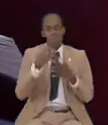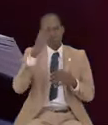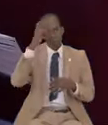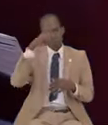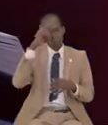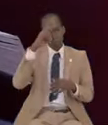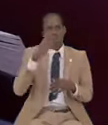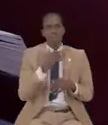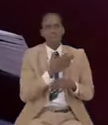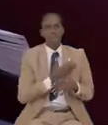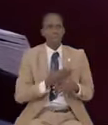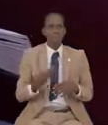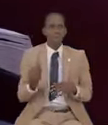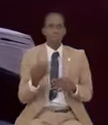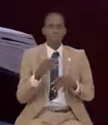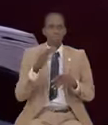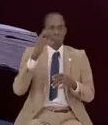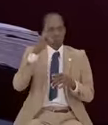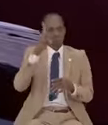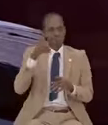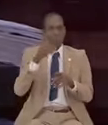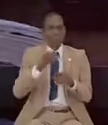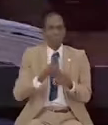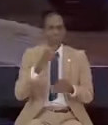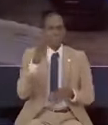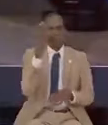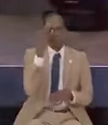d'intelligence et d'instruction